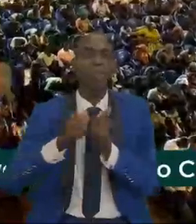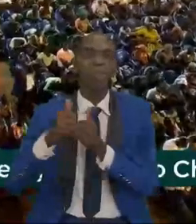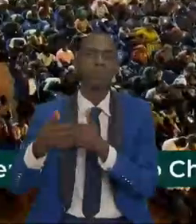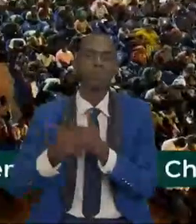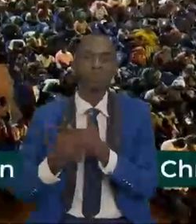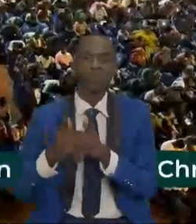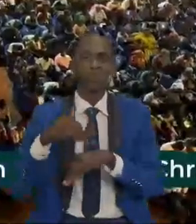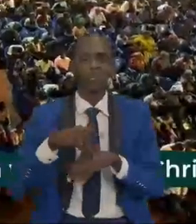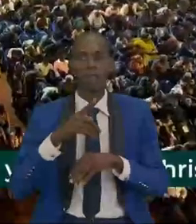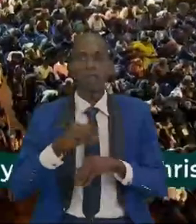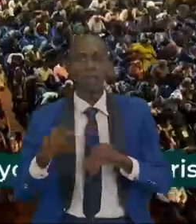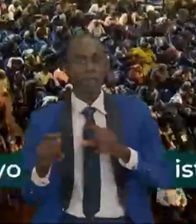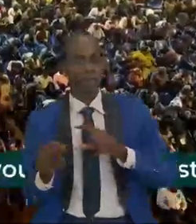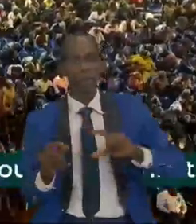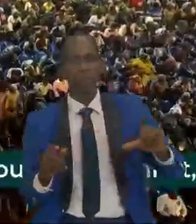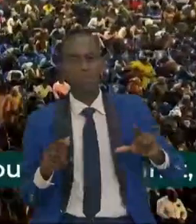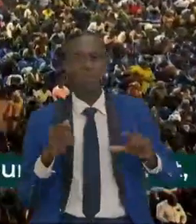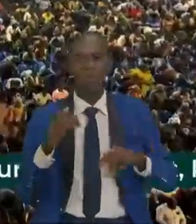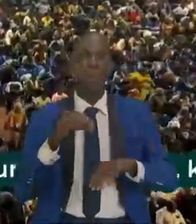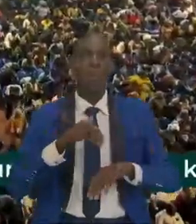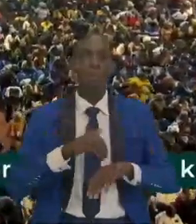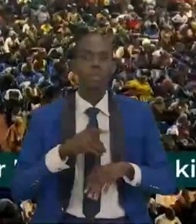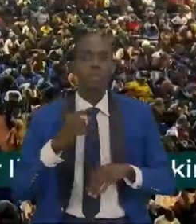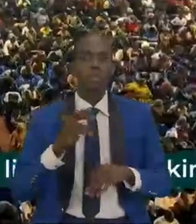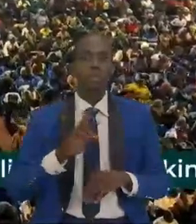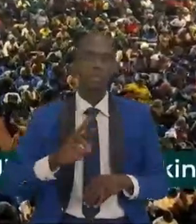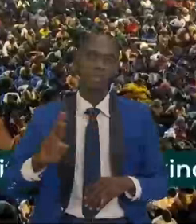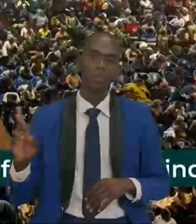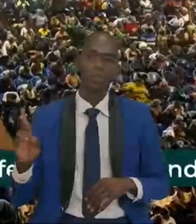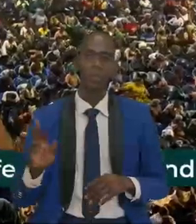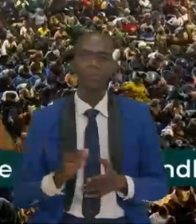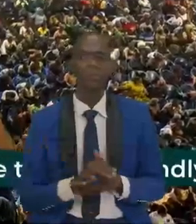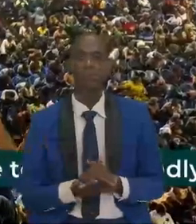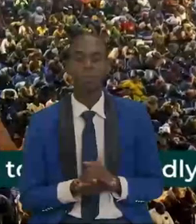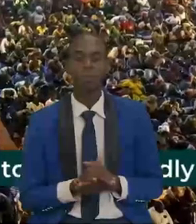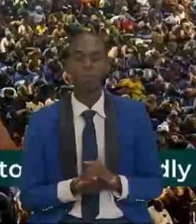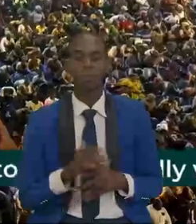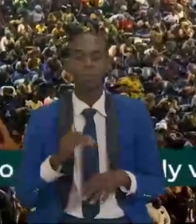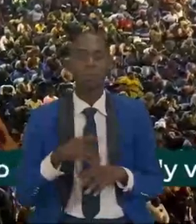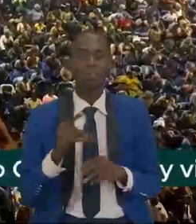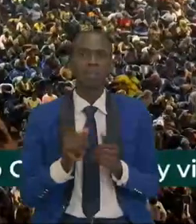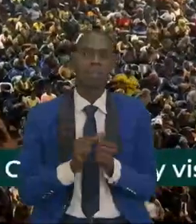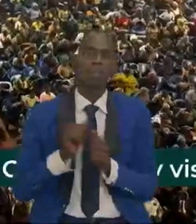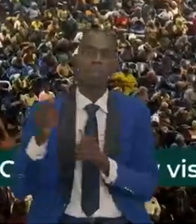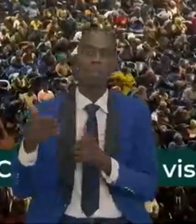l'arrivée du pasteur, prière, vous présentez au Seigneur dans la prière,